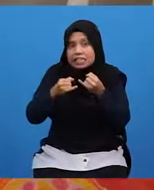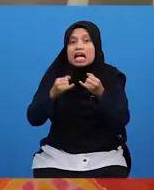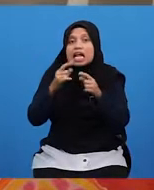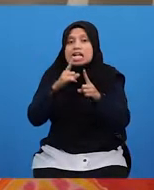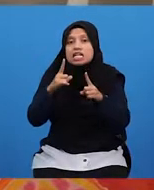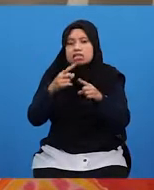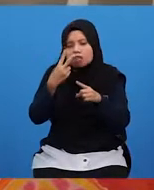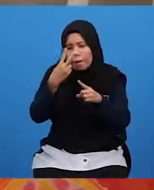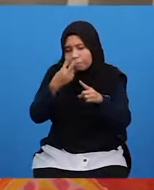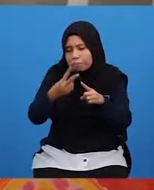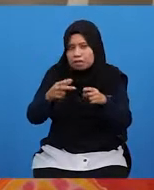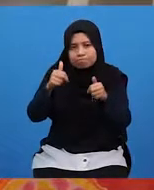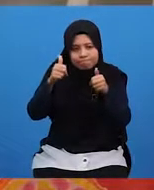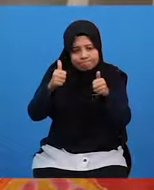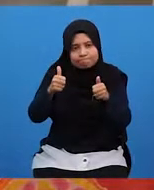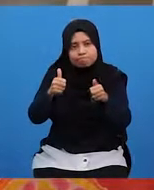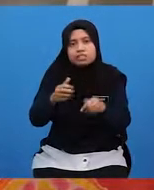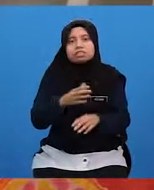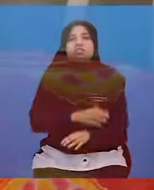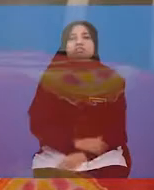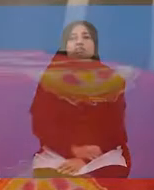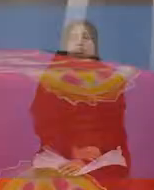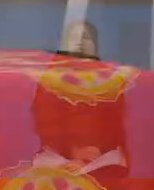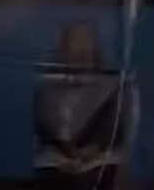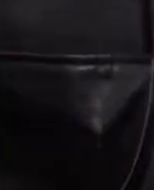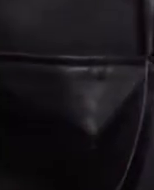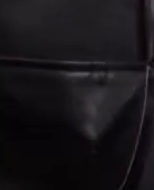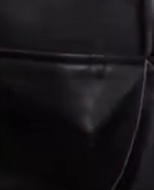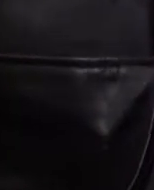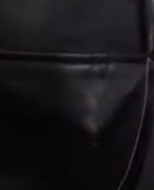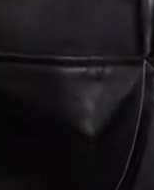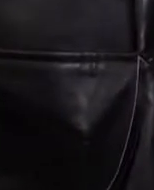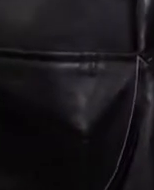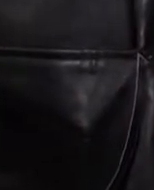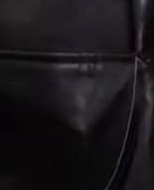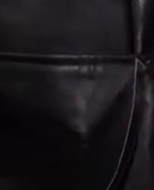batik terap akan nampak lebih sempurna dan cantik.